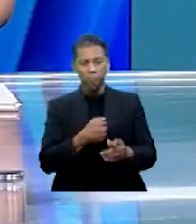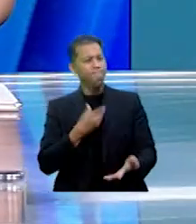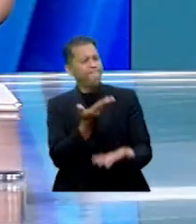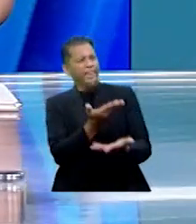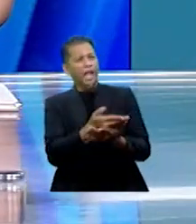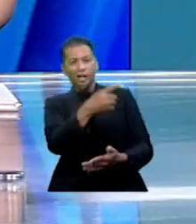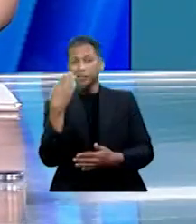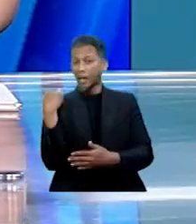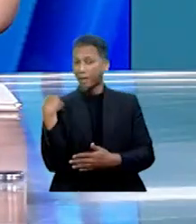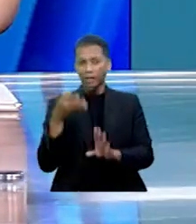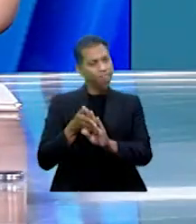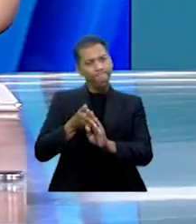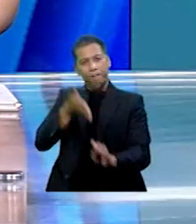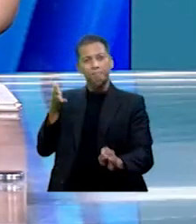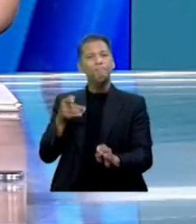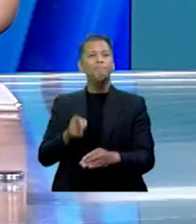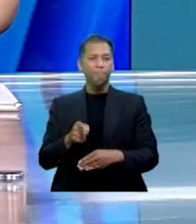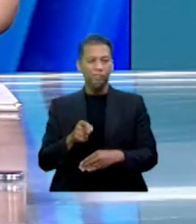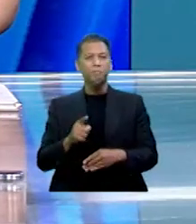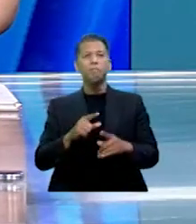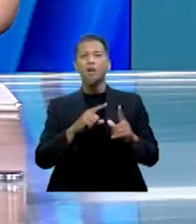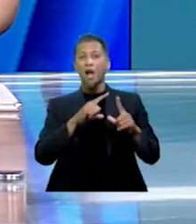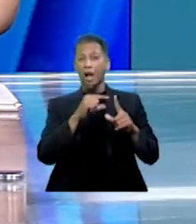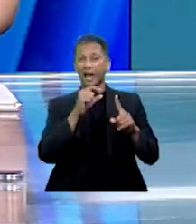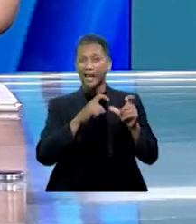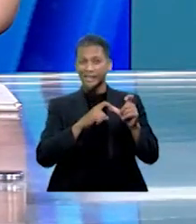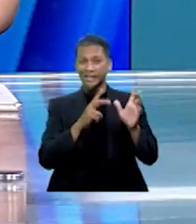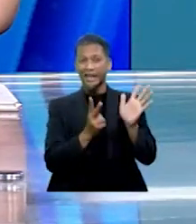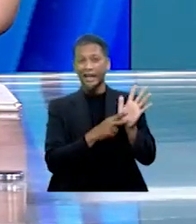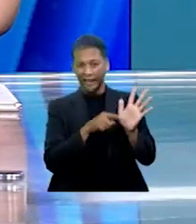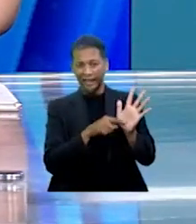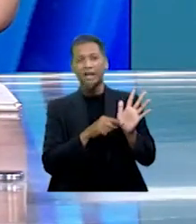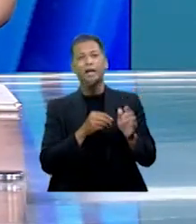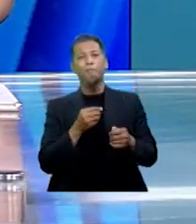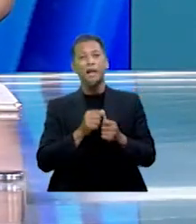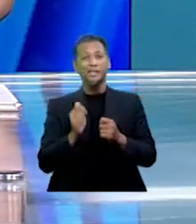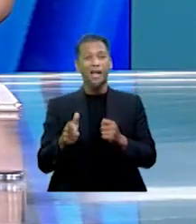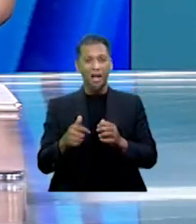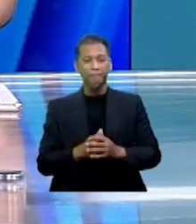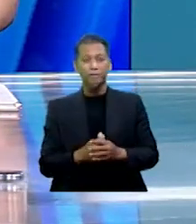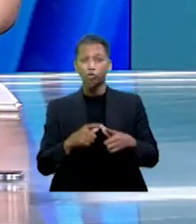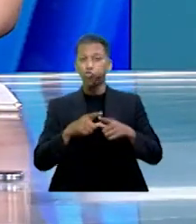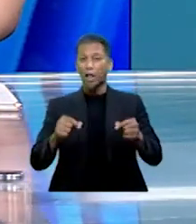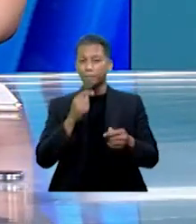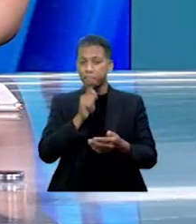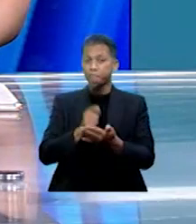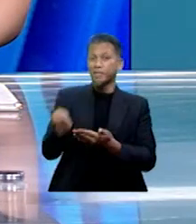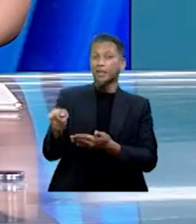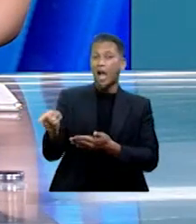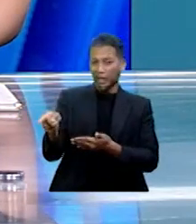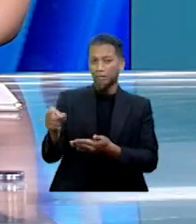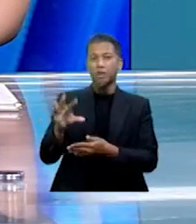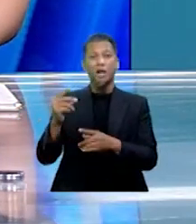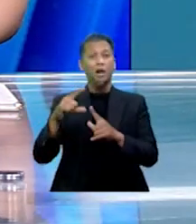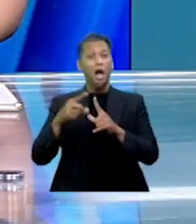mundur dari jabatan dan status sebagai aparatur sipil negara Direktorat Jenderal Pajak. Surat pernyataan yang ditandatangani